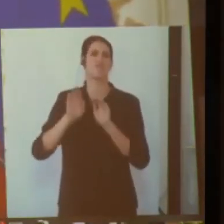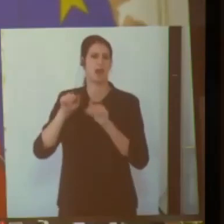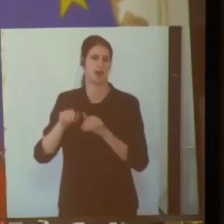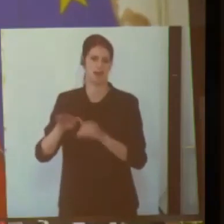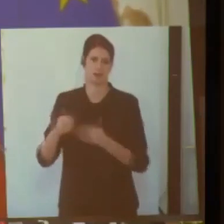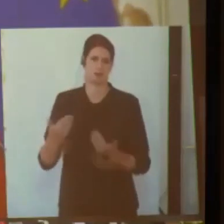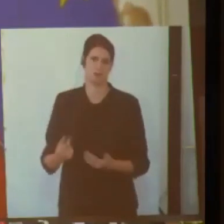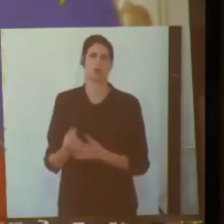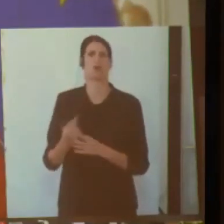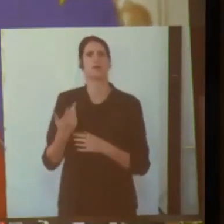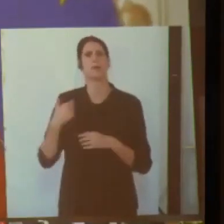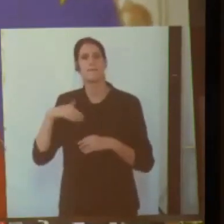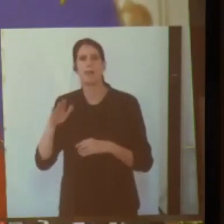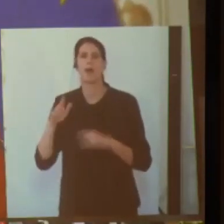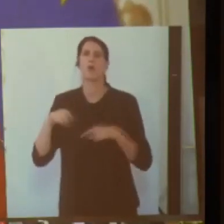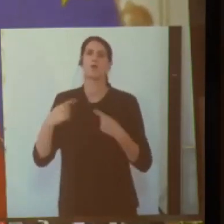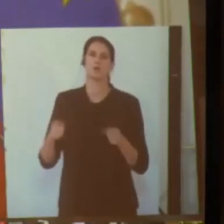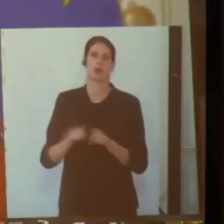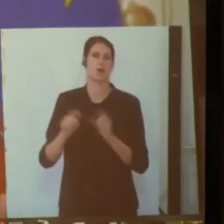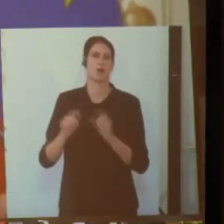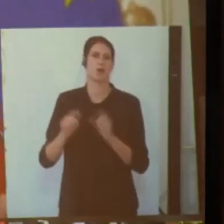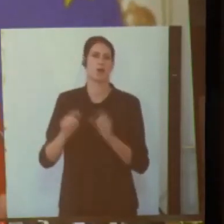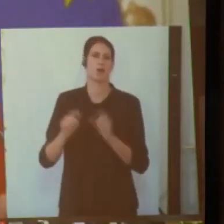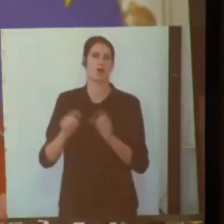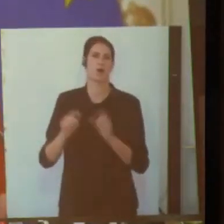und dem Zurücknehmen von Maßnahmen.